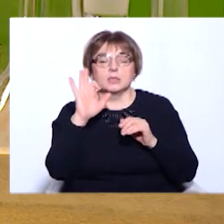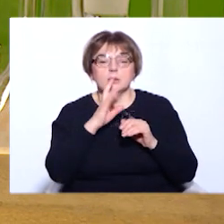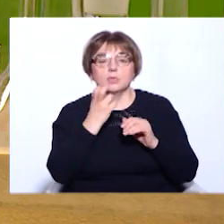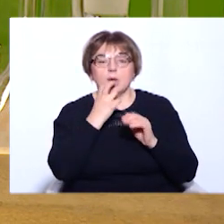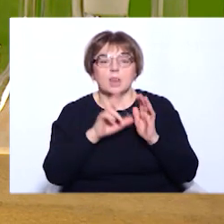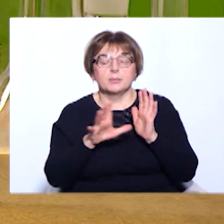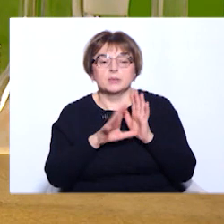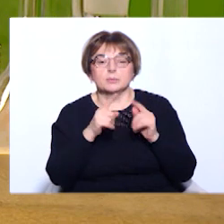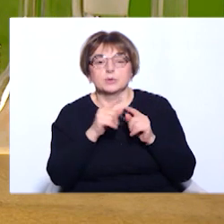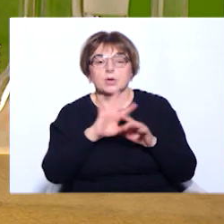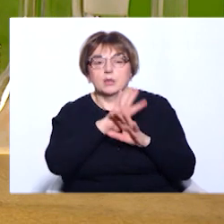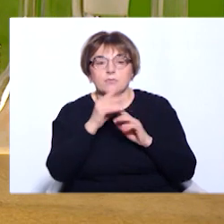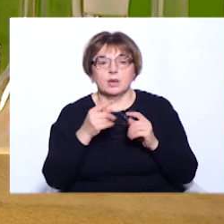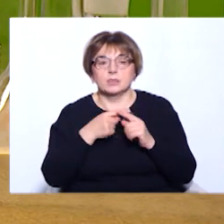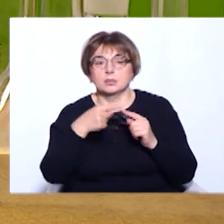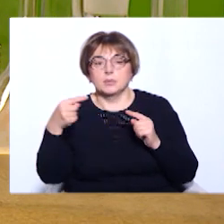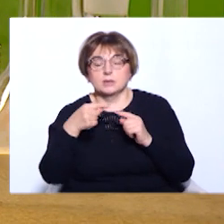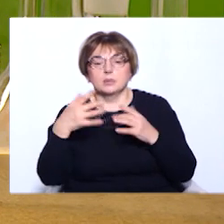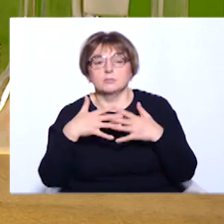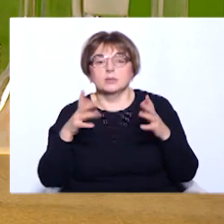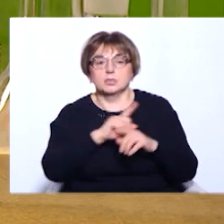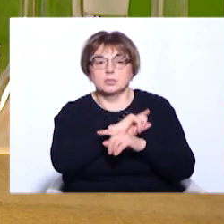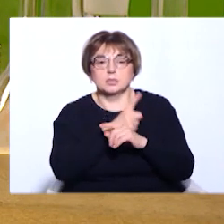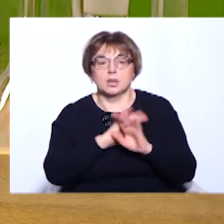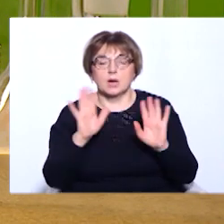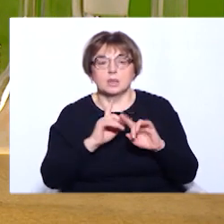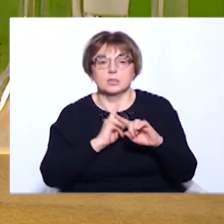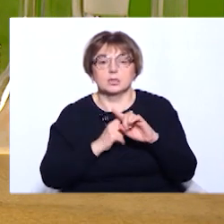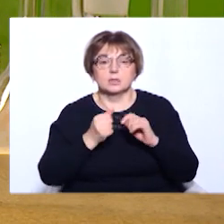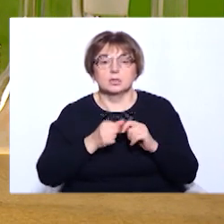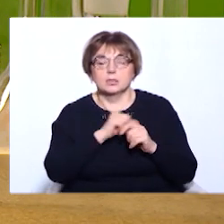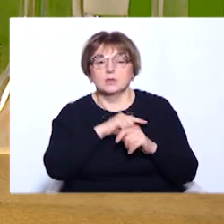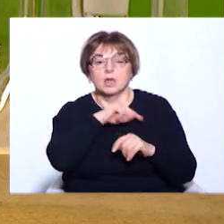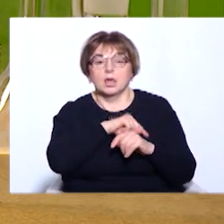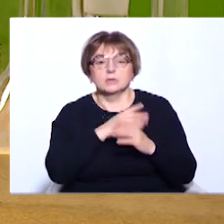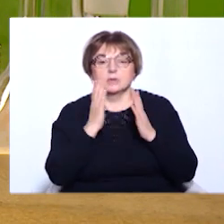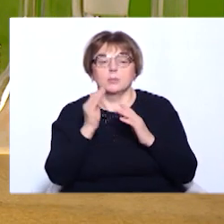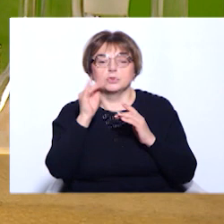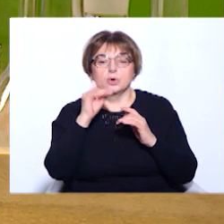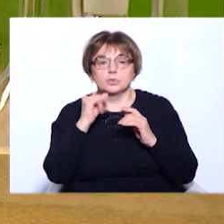ყველაზე ელექტროუარყოფითია. ანუ ყველაზე მეტად ძლიერი არამეტალური თვისებები ახასიათებს და